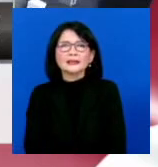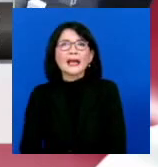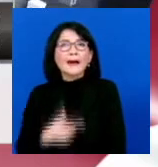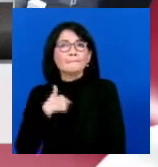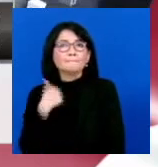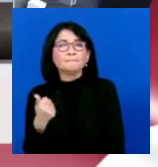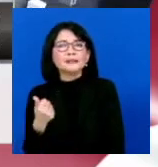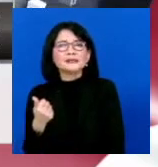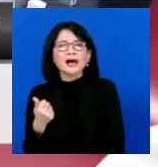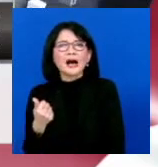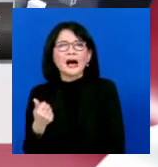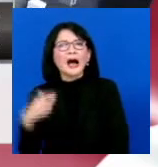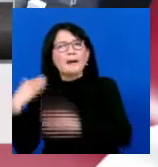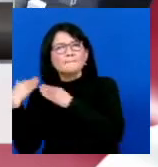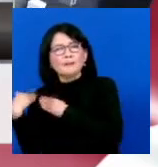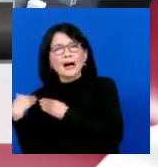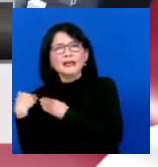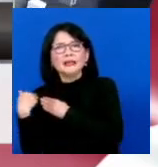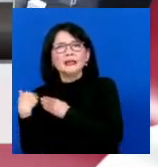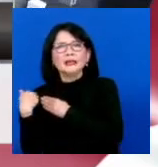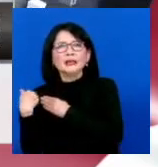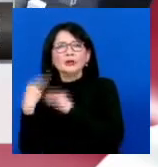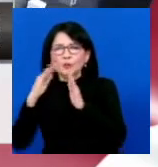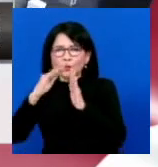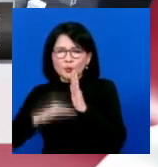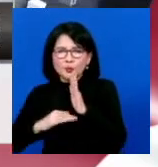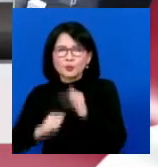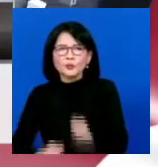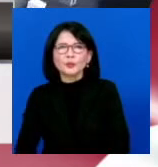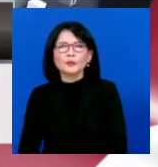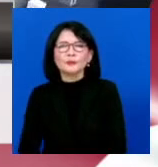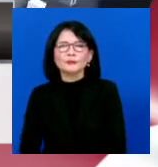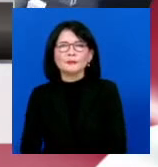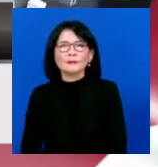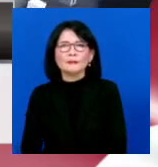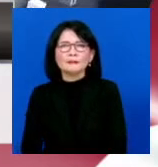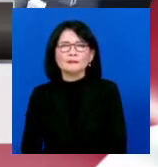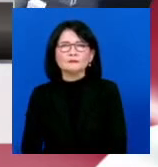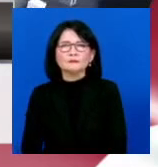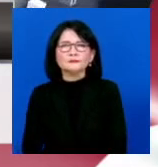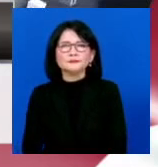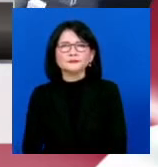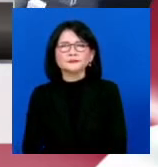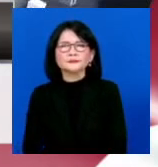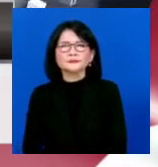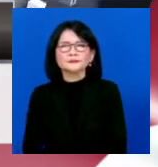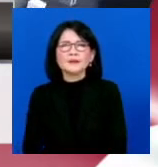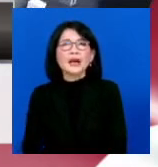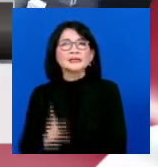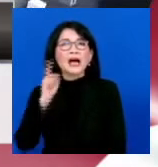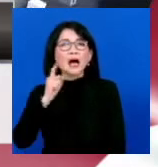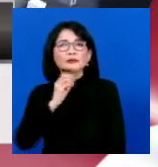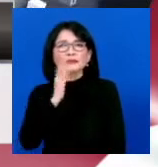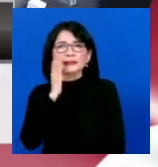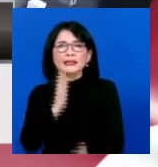meringankan beban operasional yang selalu dipikul oleh para nelayan yang perlu saya tegaskan